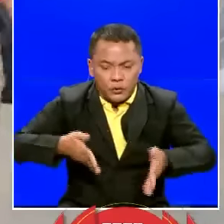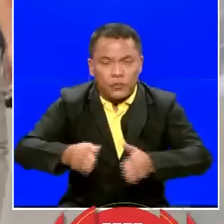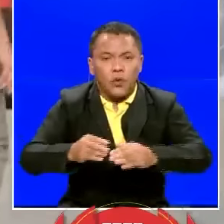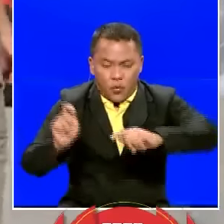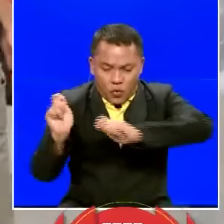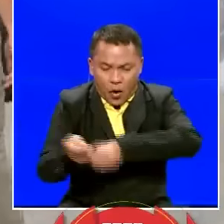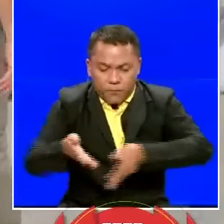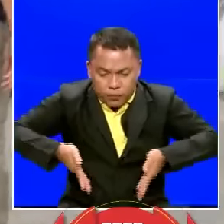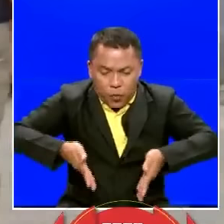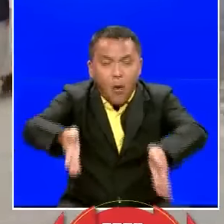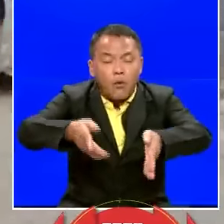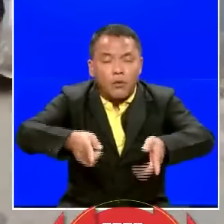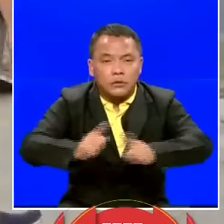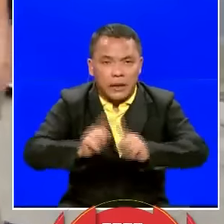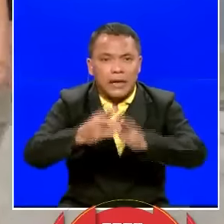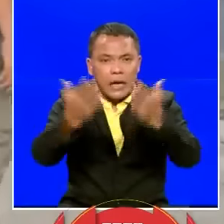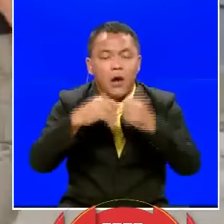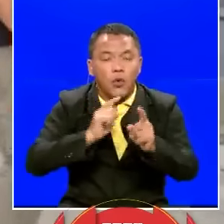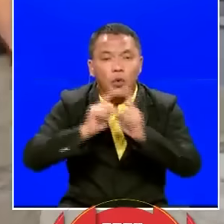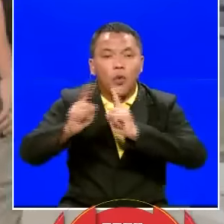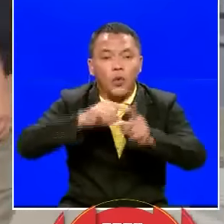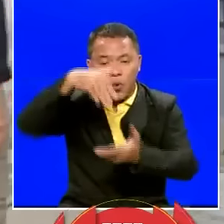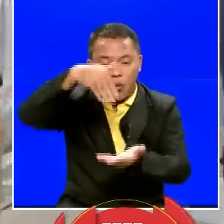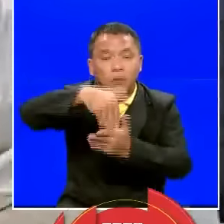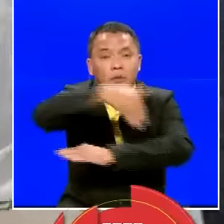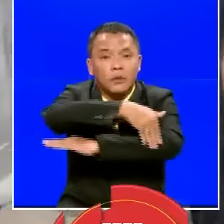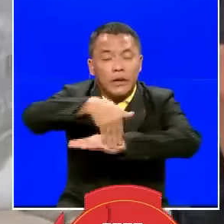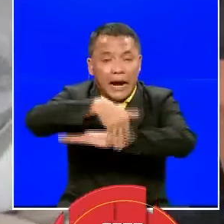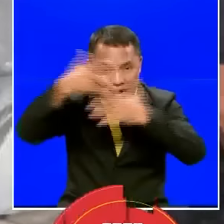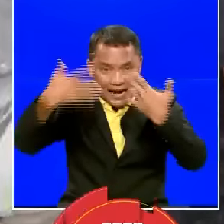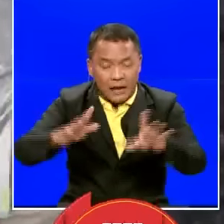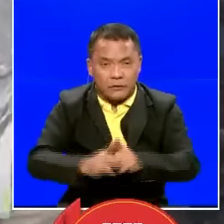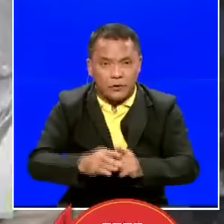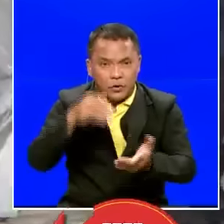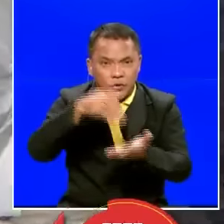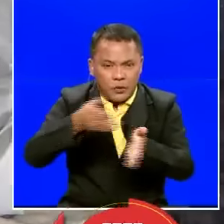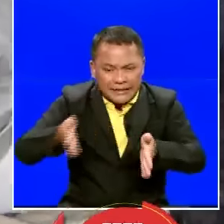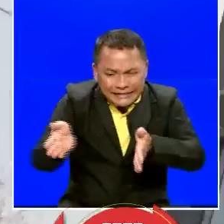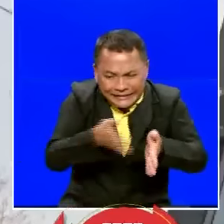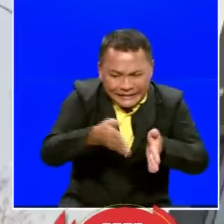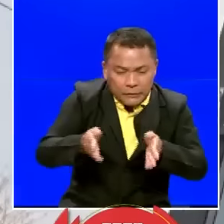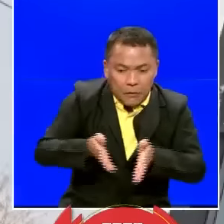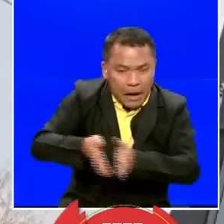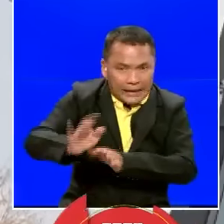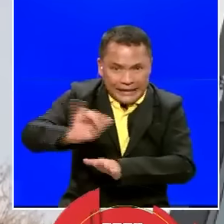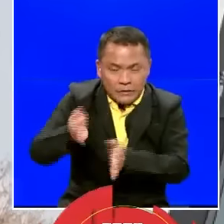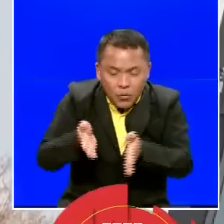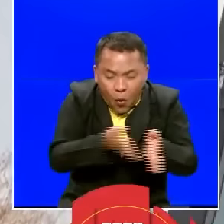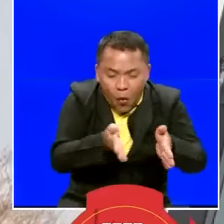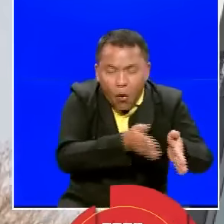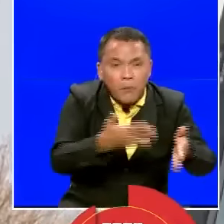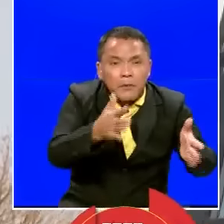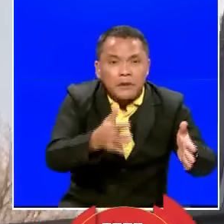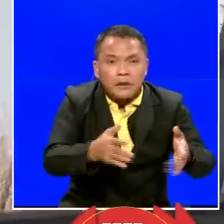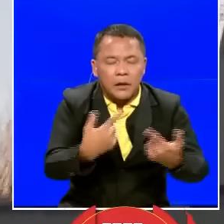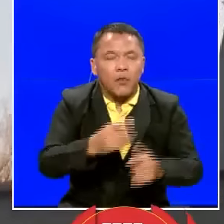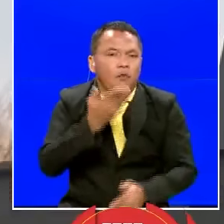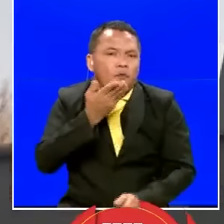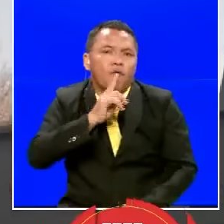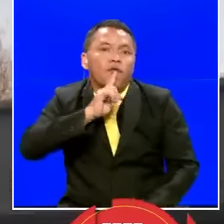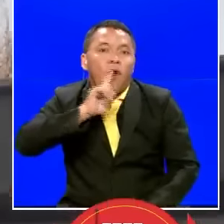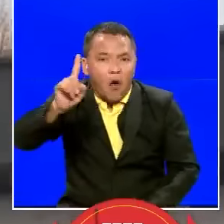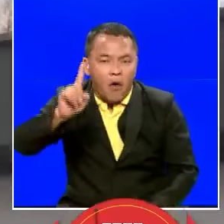กอล์ฟแต่จริงๆเบอกหลังจากไปคุยกับสำนักงานโยธาเอ้ามันอยู่แค่ขอบสนามมันไม่ได้ผ่ากลางสนามก็เลยมาร้อง